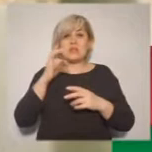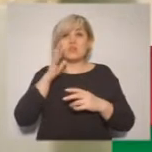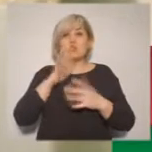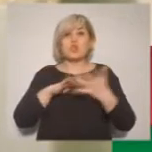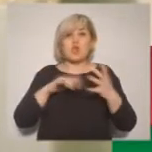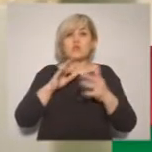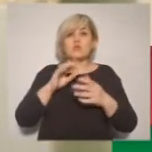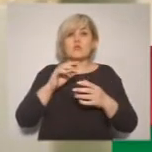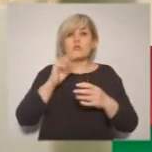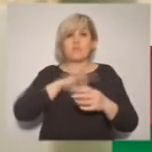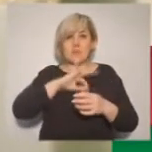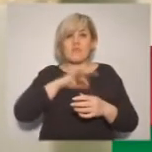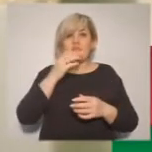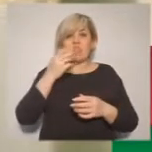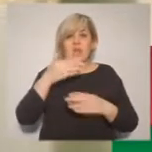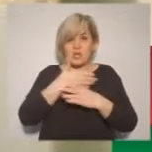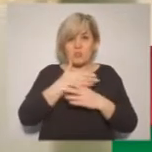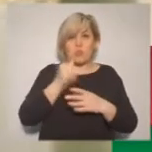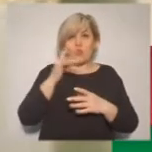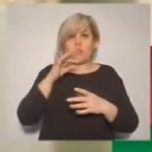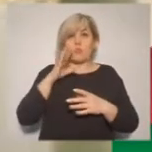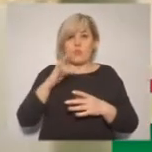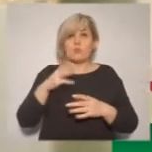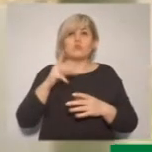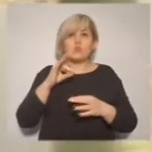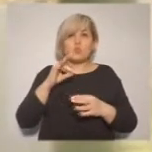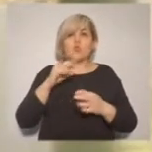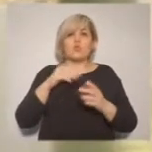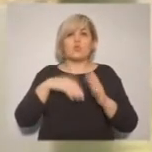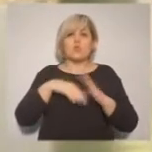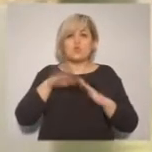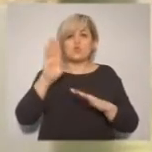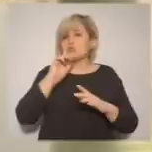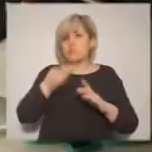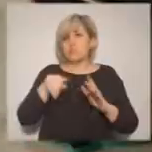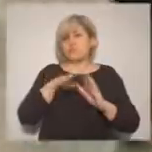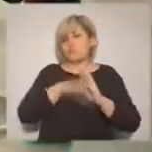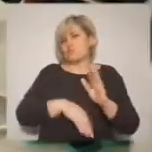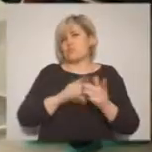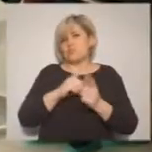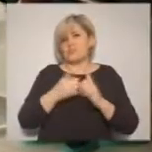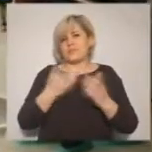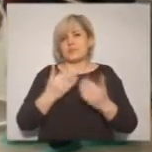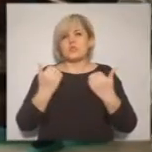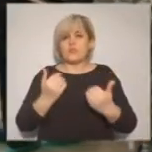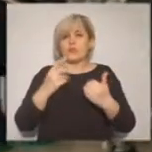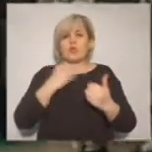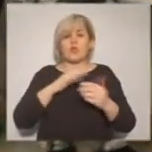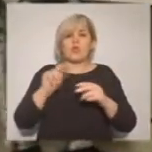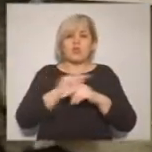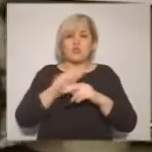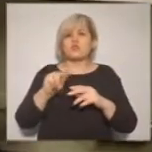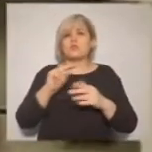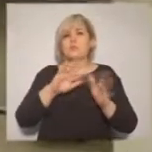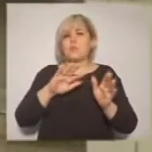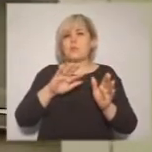карпов, проведение дегельминтизации совершенно нецелесообразно и неправильно. Сегодня лечение проходит лишь